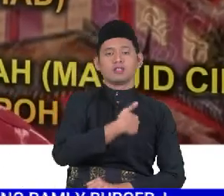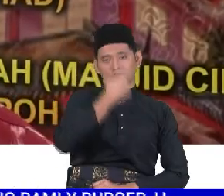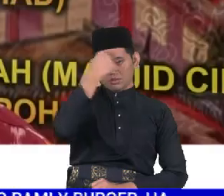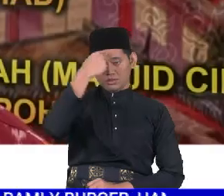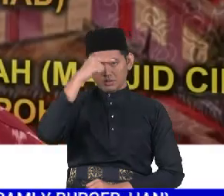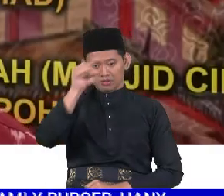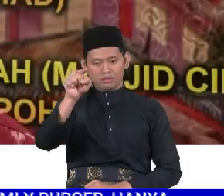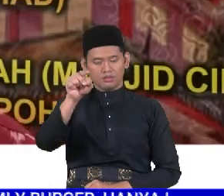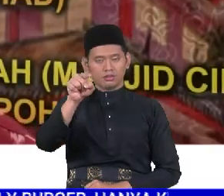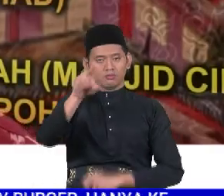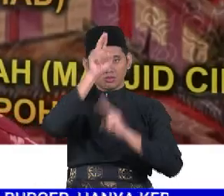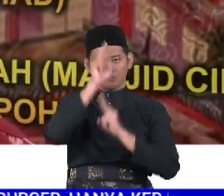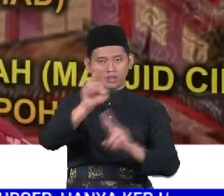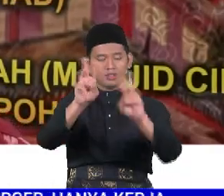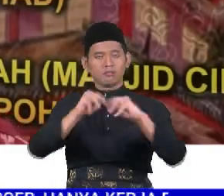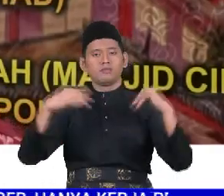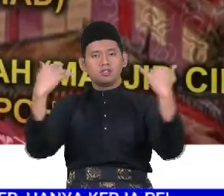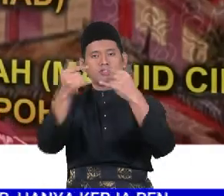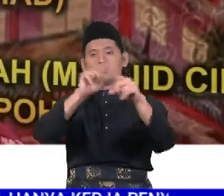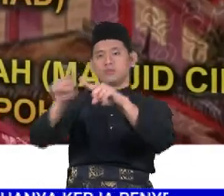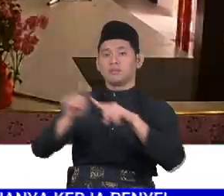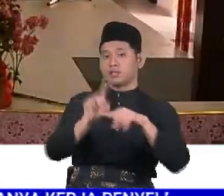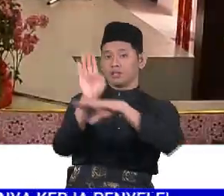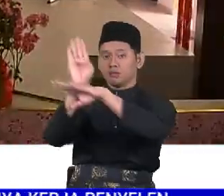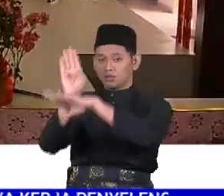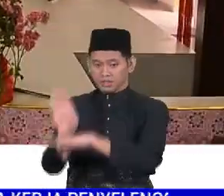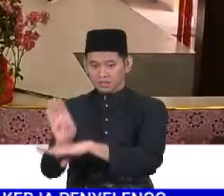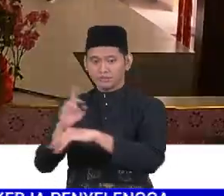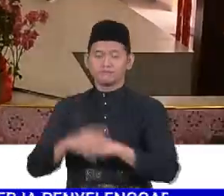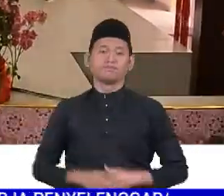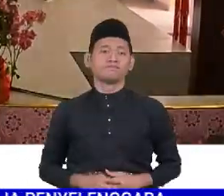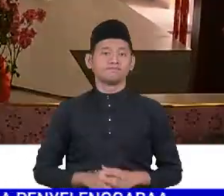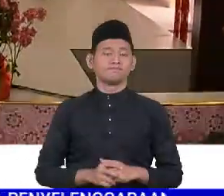menyantuni masyarakat yang pelbagai budaya.